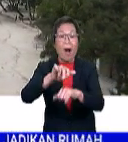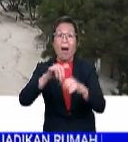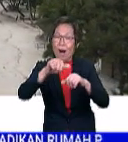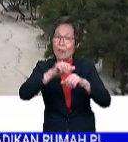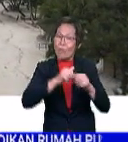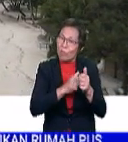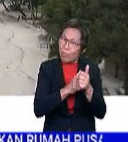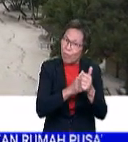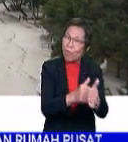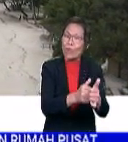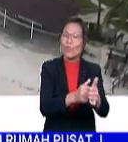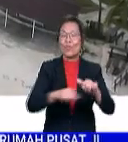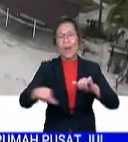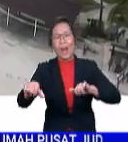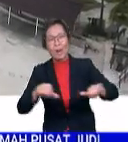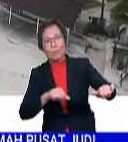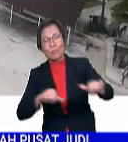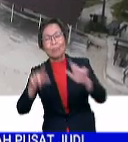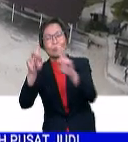aktiviti